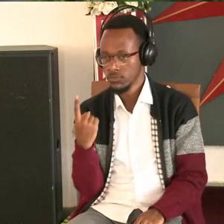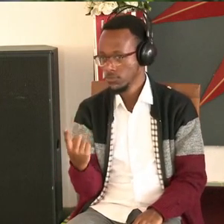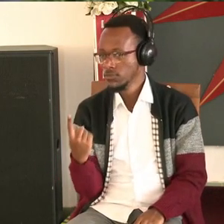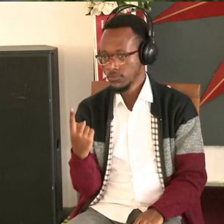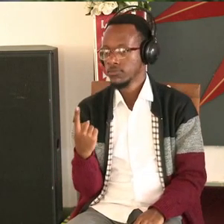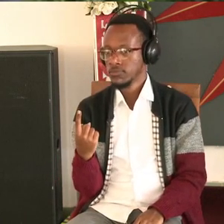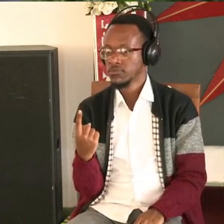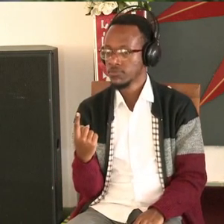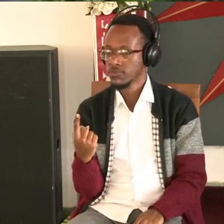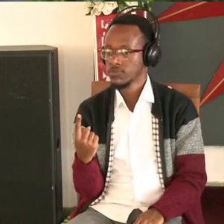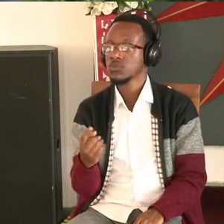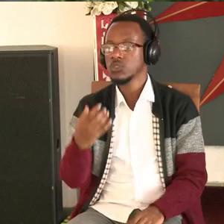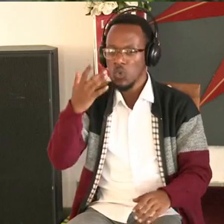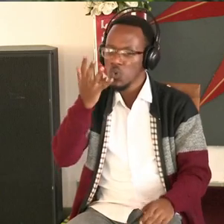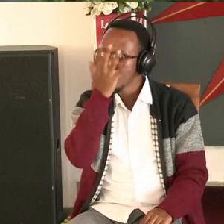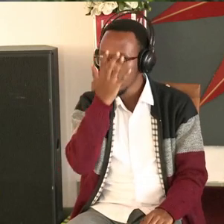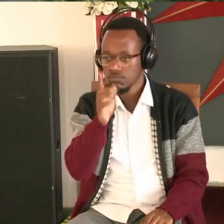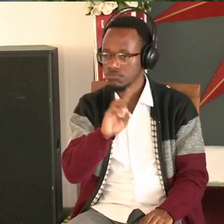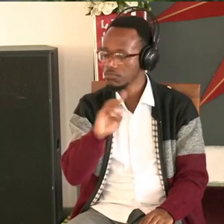keretse